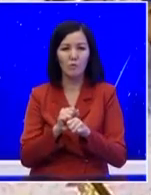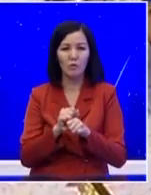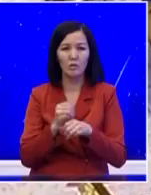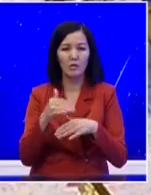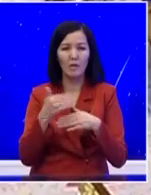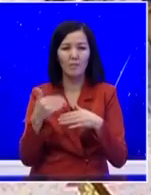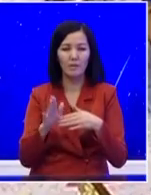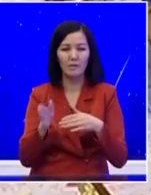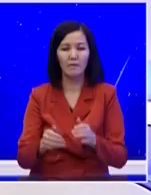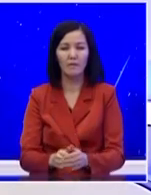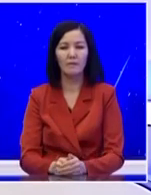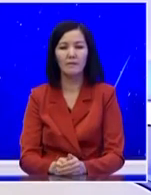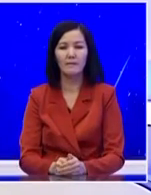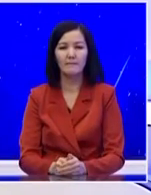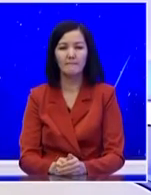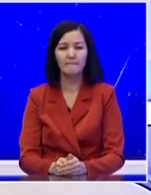задержаться.